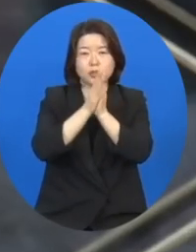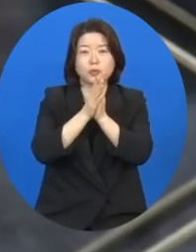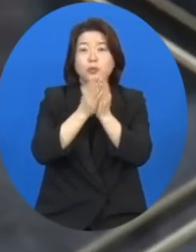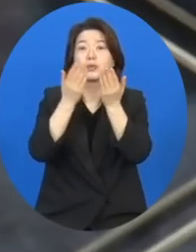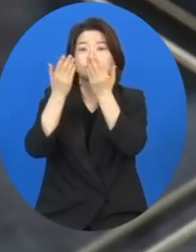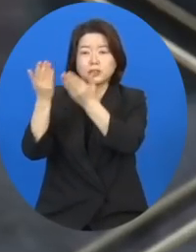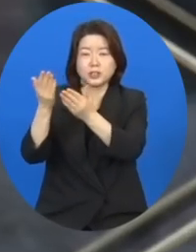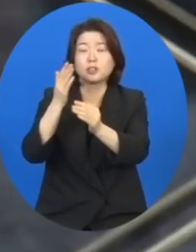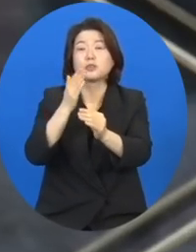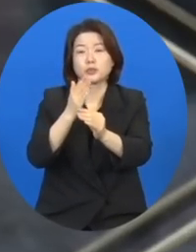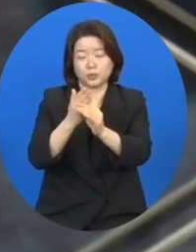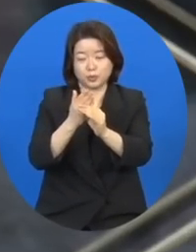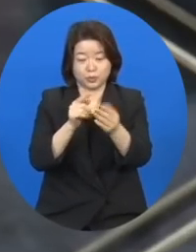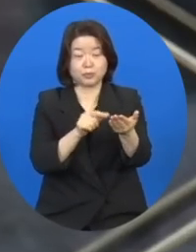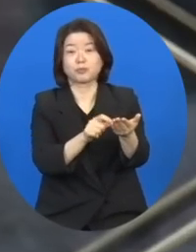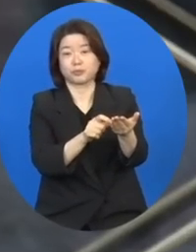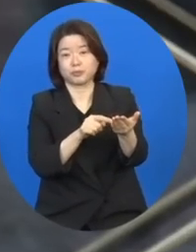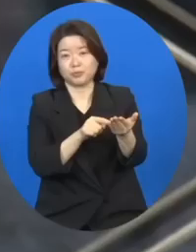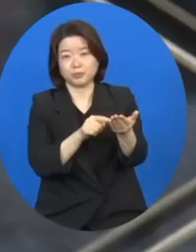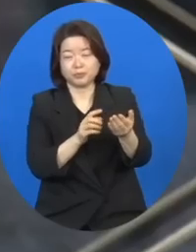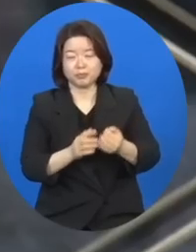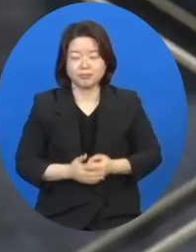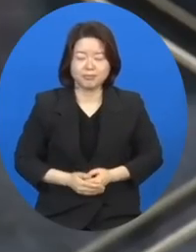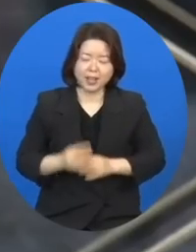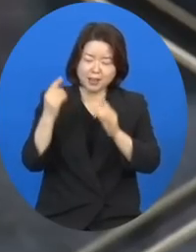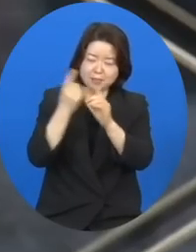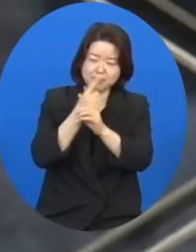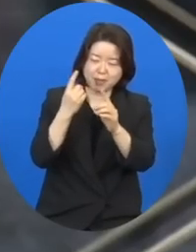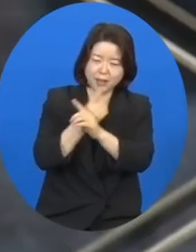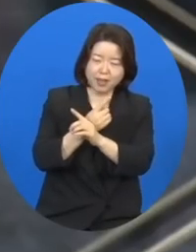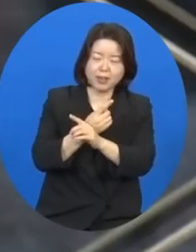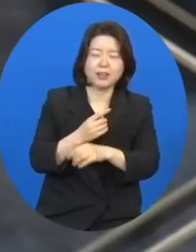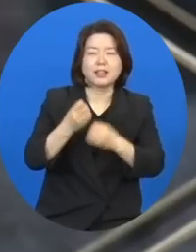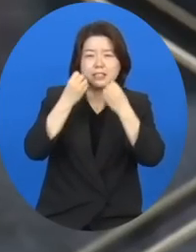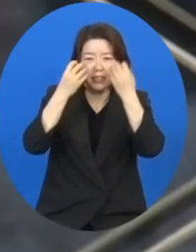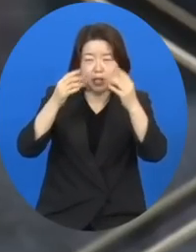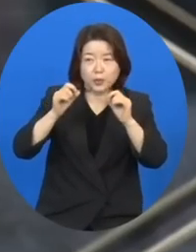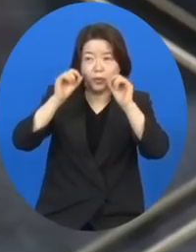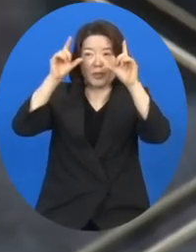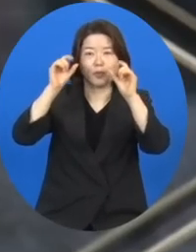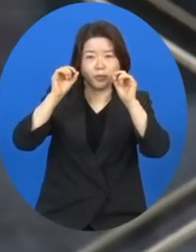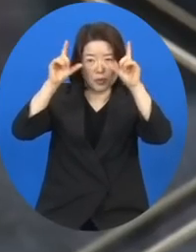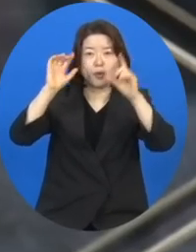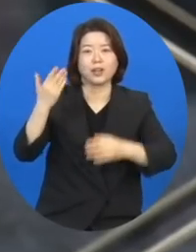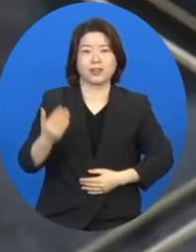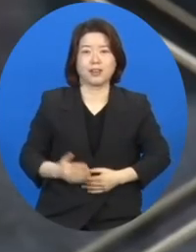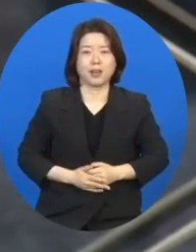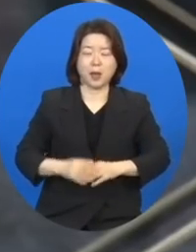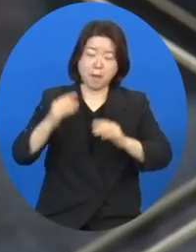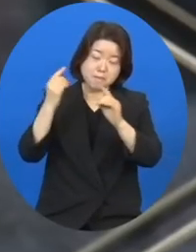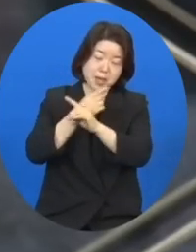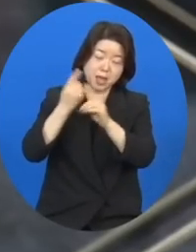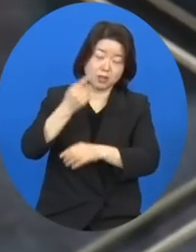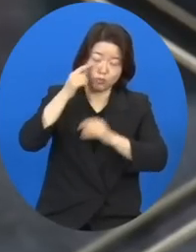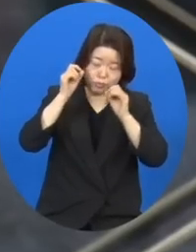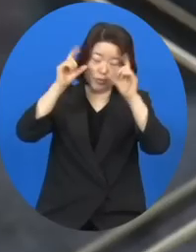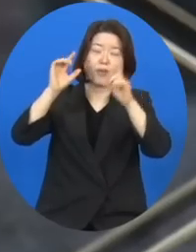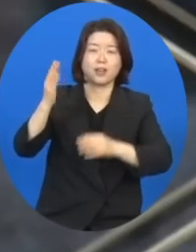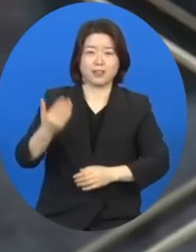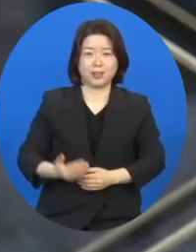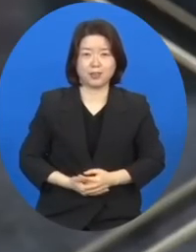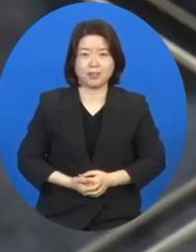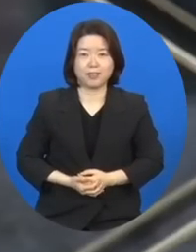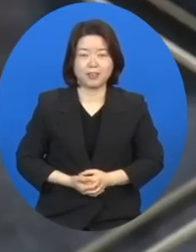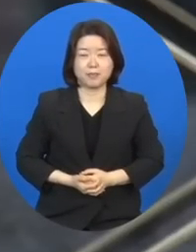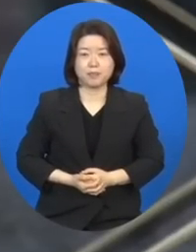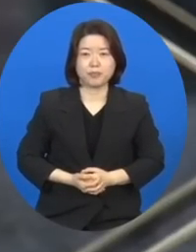것입니다. 이 눈은요, 매일 새롭게 되어야 됩니다. 매일 새롭게 되어야 되고 매일 눈이 띄어져야 됩니다. 여러분,